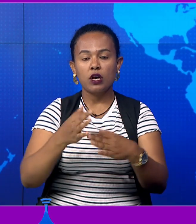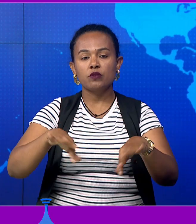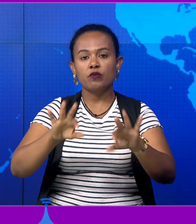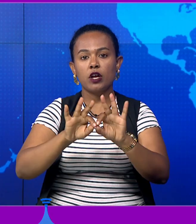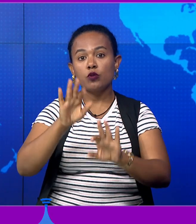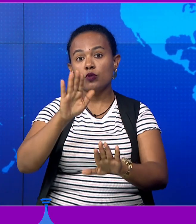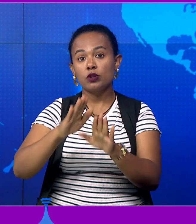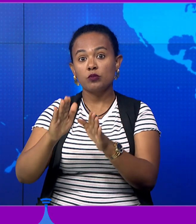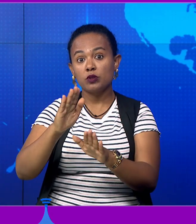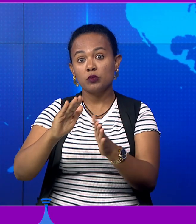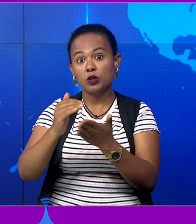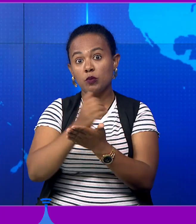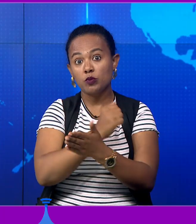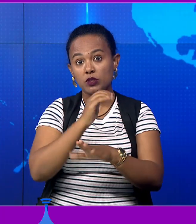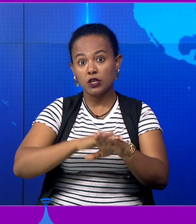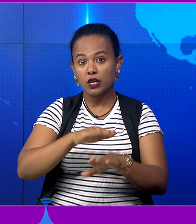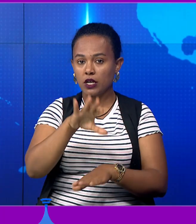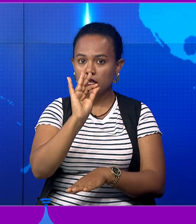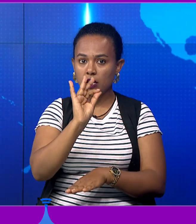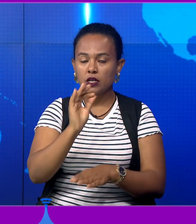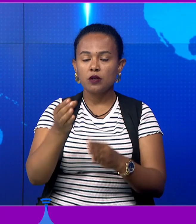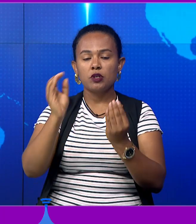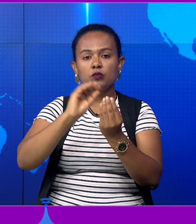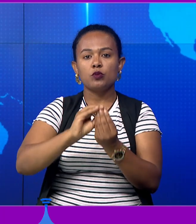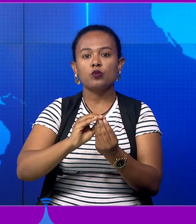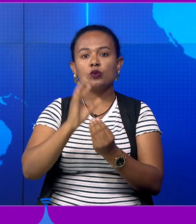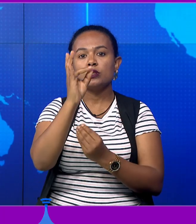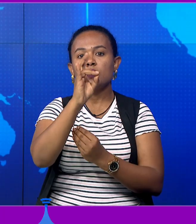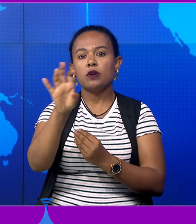እርምጃ በመወሰድ ላይ ይገኛል። በድምሩ